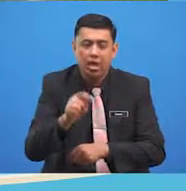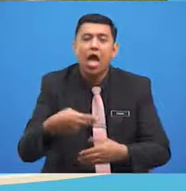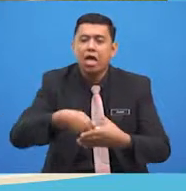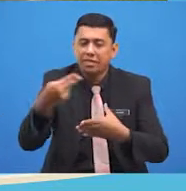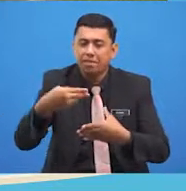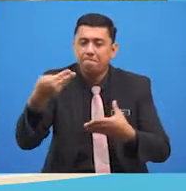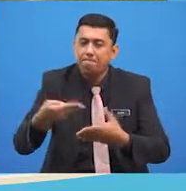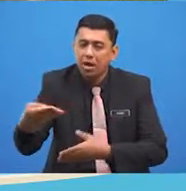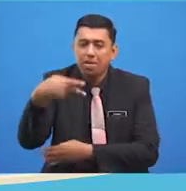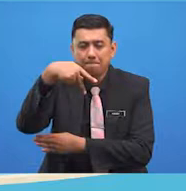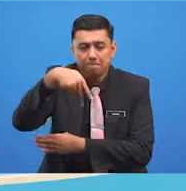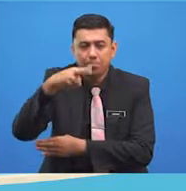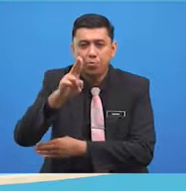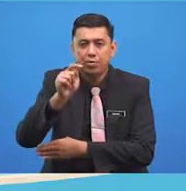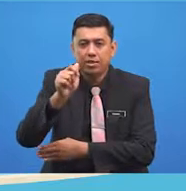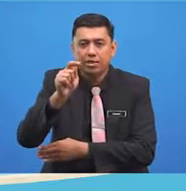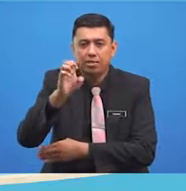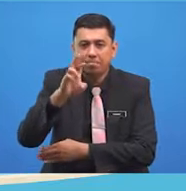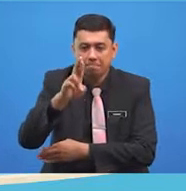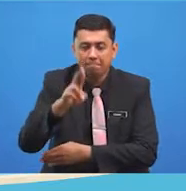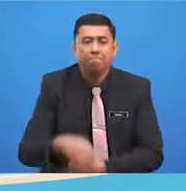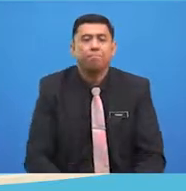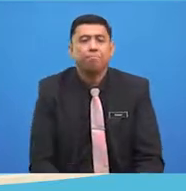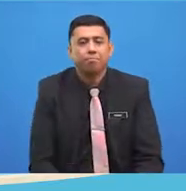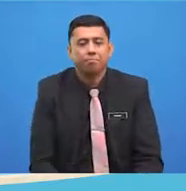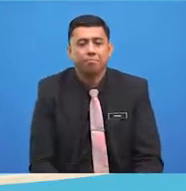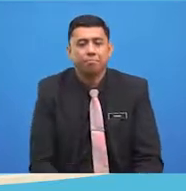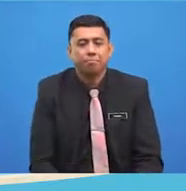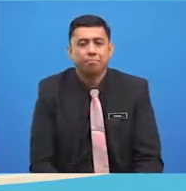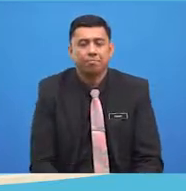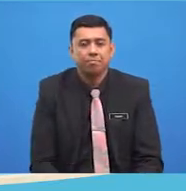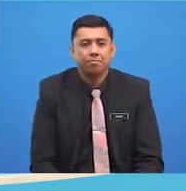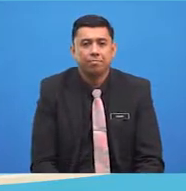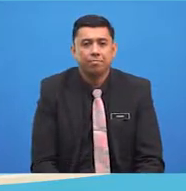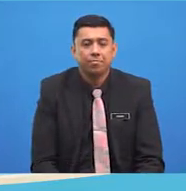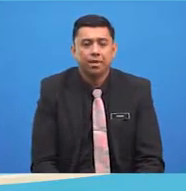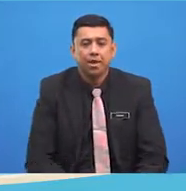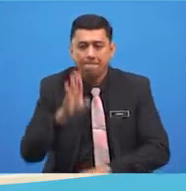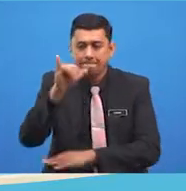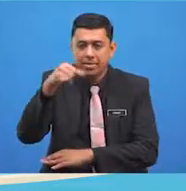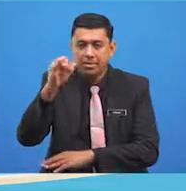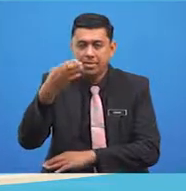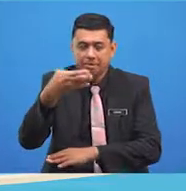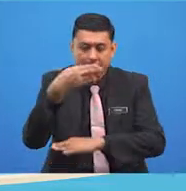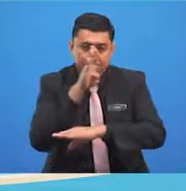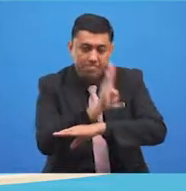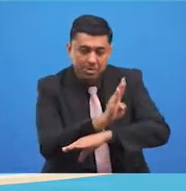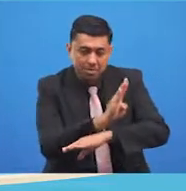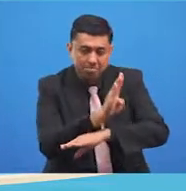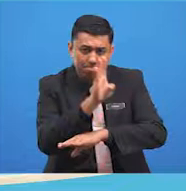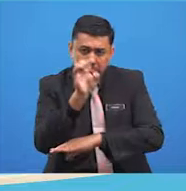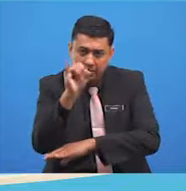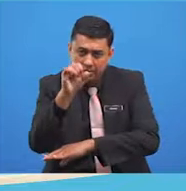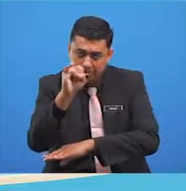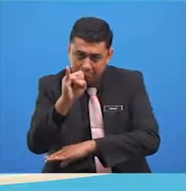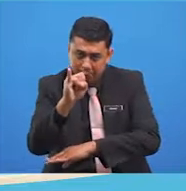pewter. Jom murid-murid, kita lihat paparan tentang biji besi. Biji besi adalah batu dan